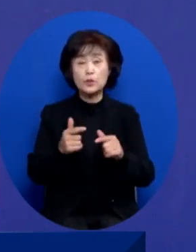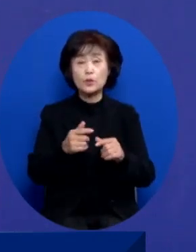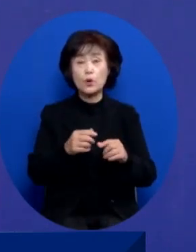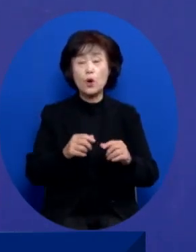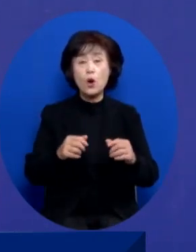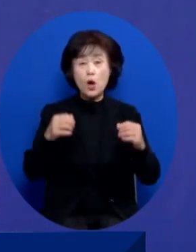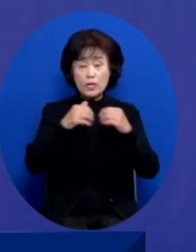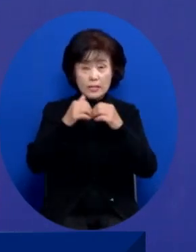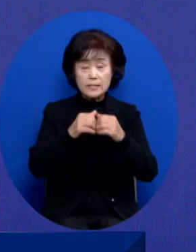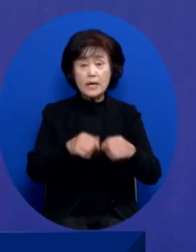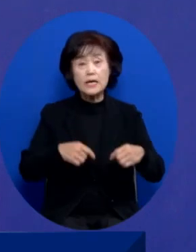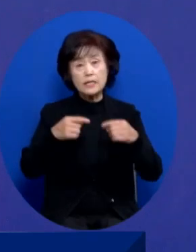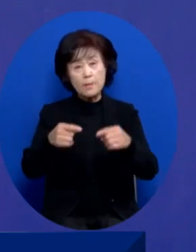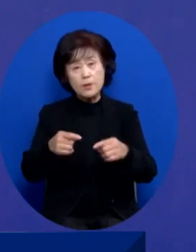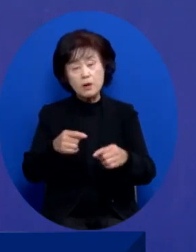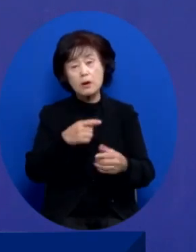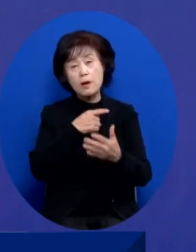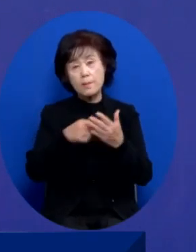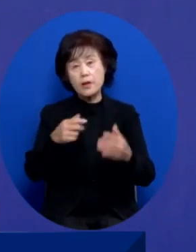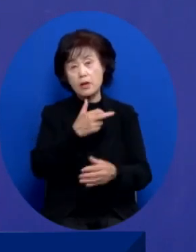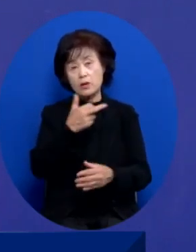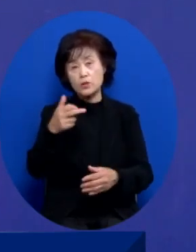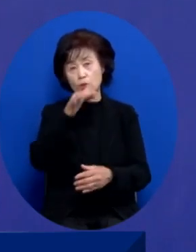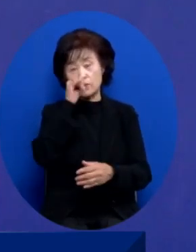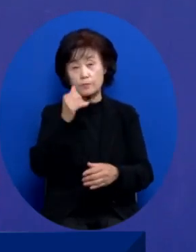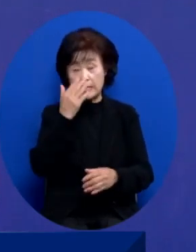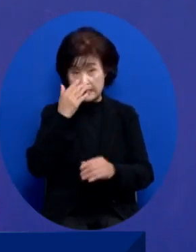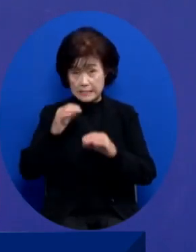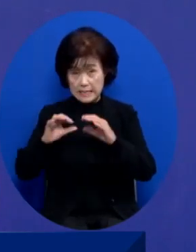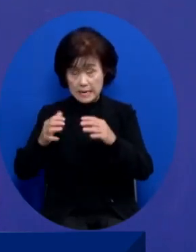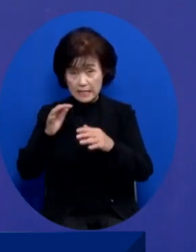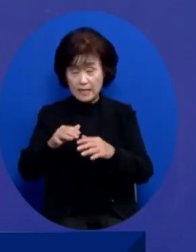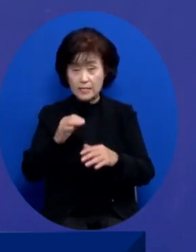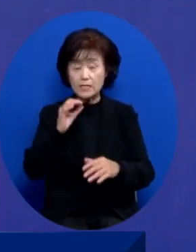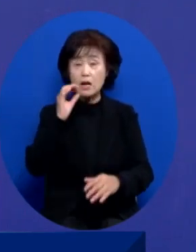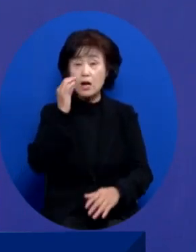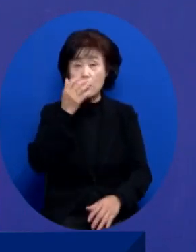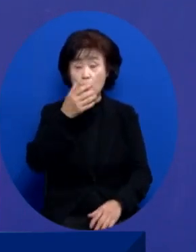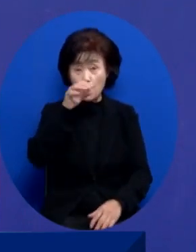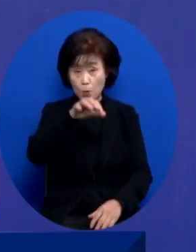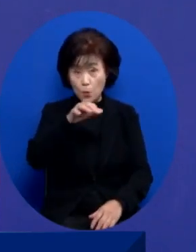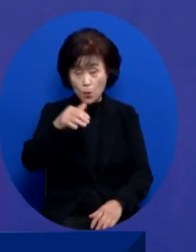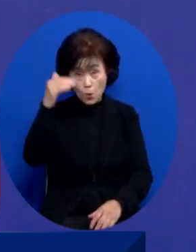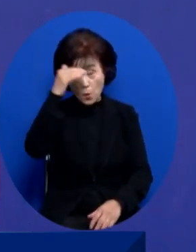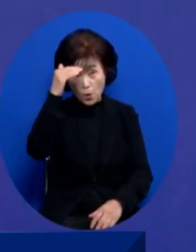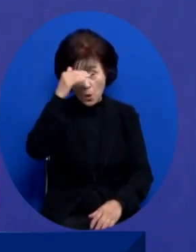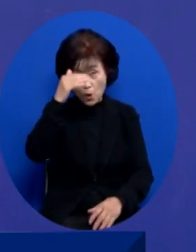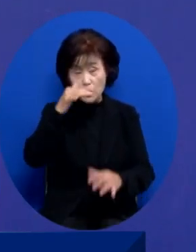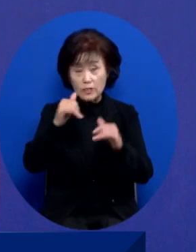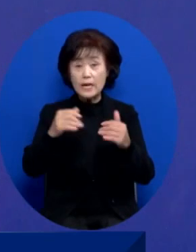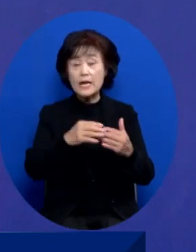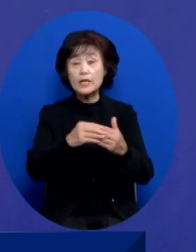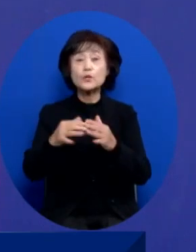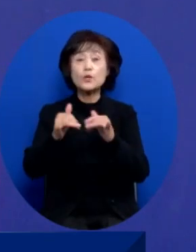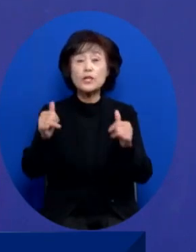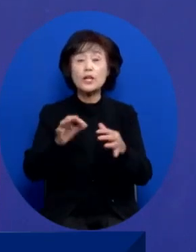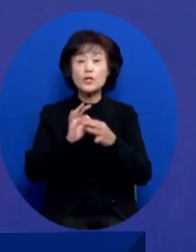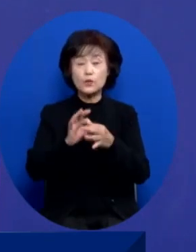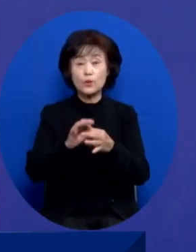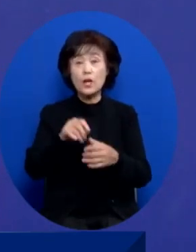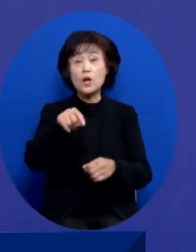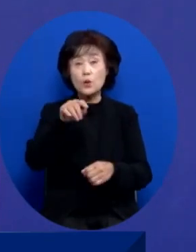동참해 그 규모와 피해가 커지고 있습니다. 네, 이스라엘에서 성지 순례 왕주현 인솔자 통해서 현장 소식